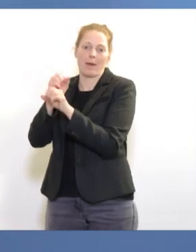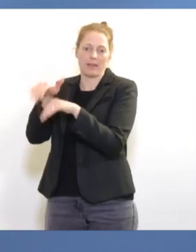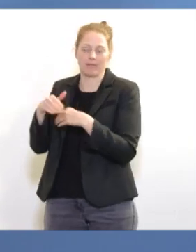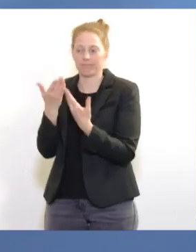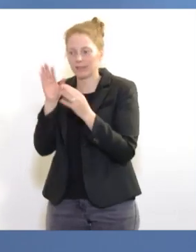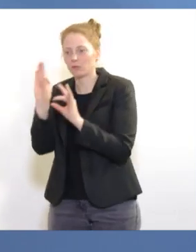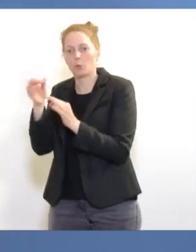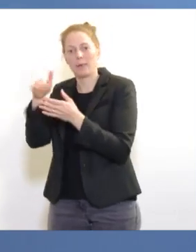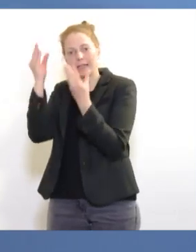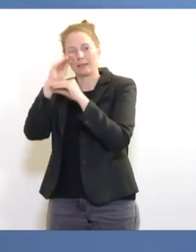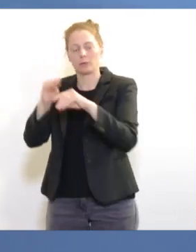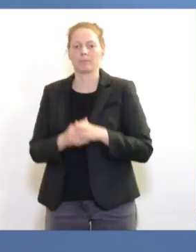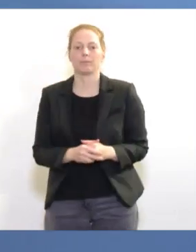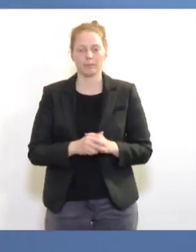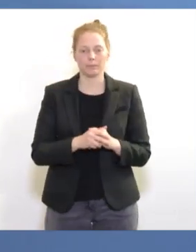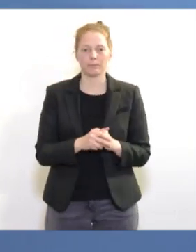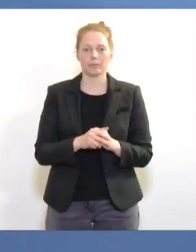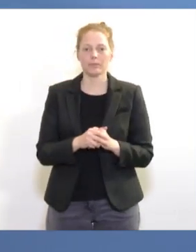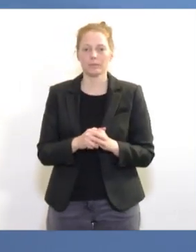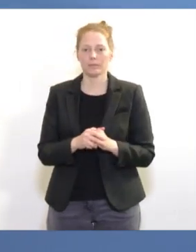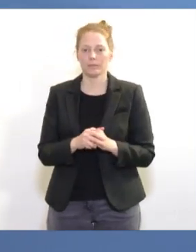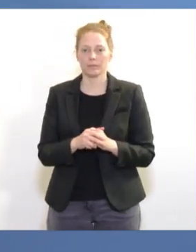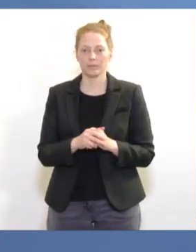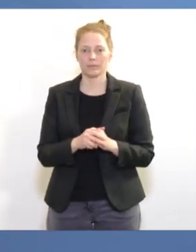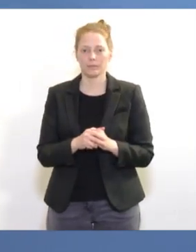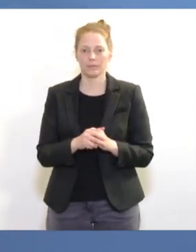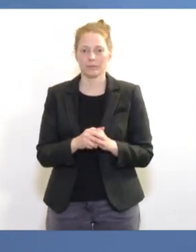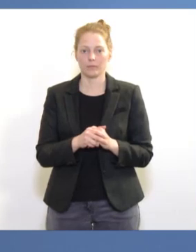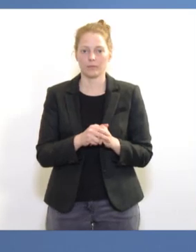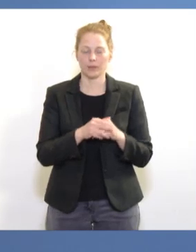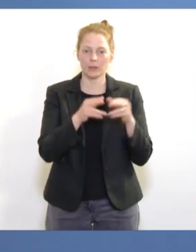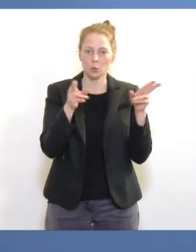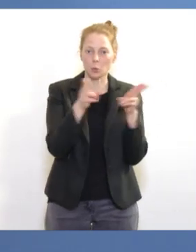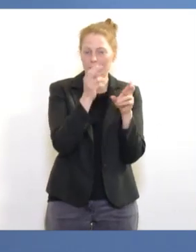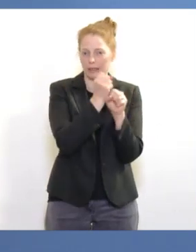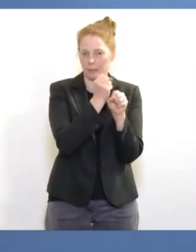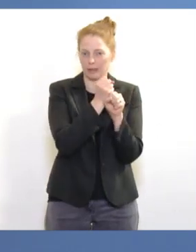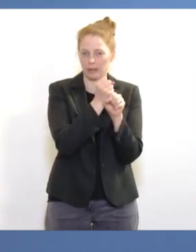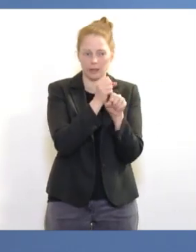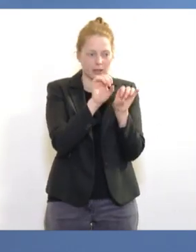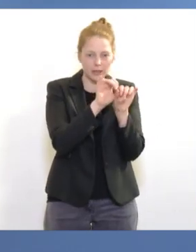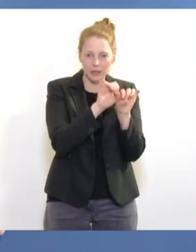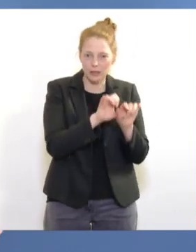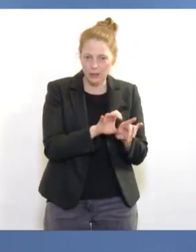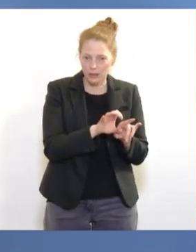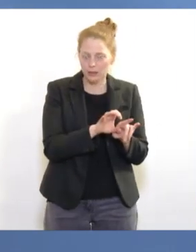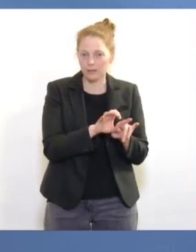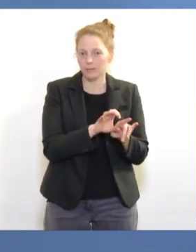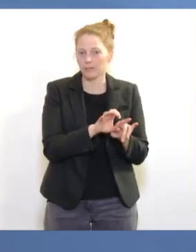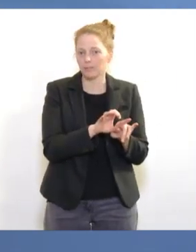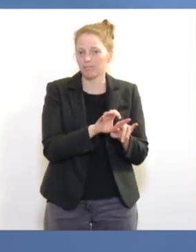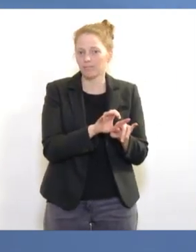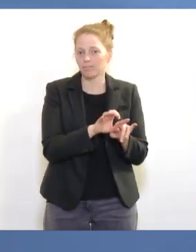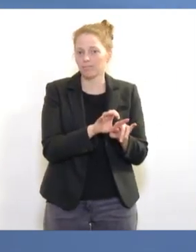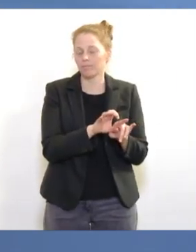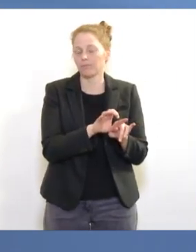mal partiell, für wer eine extra Pressekonferenz dafür, ich meine, die Erklärung ist ganz einfach, sie wirklich leider